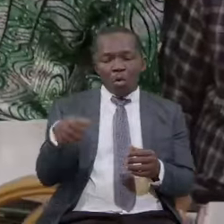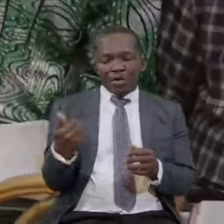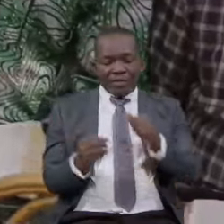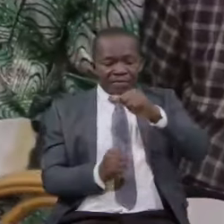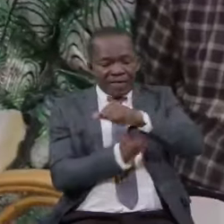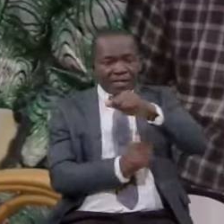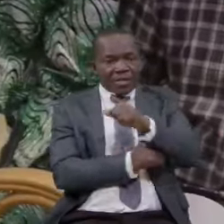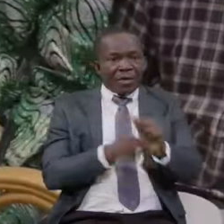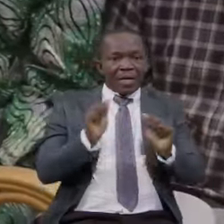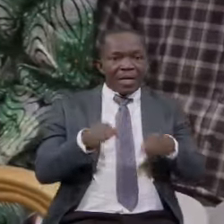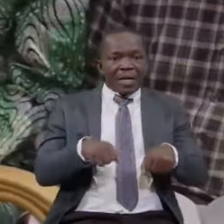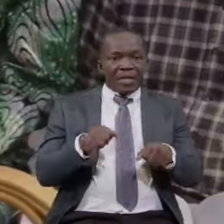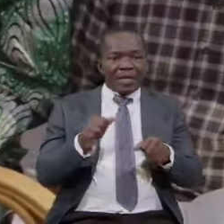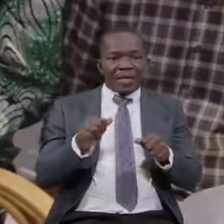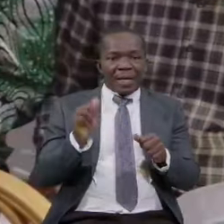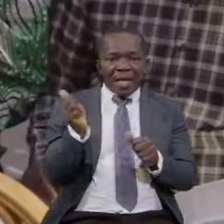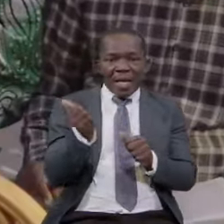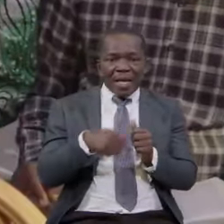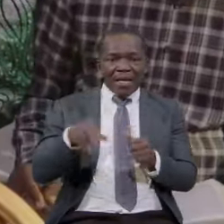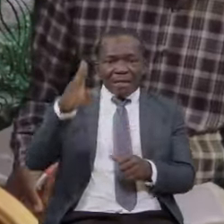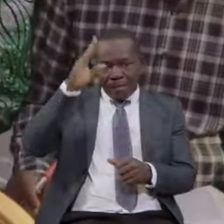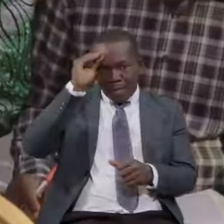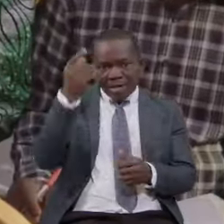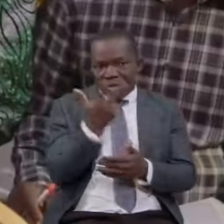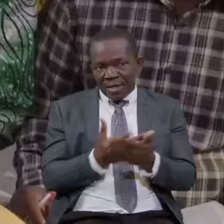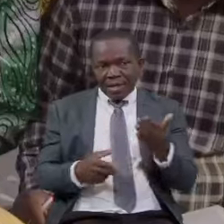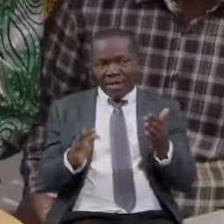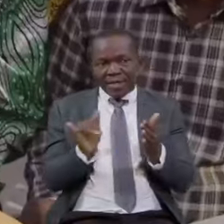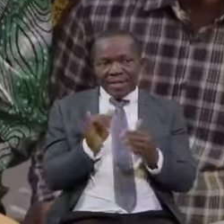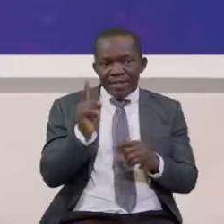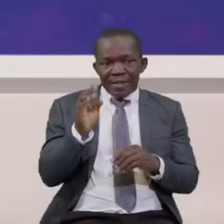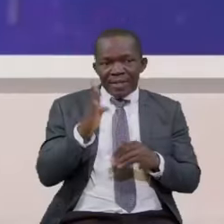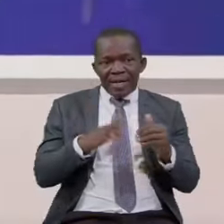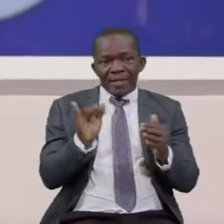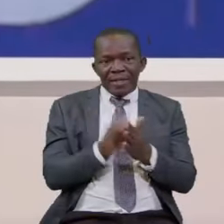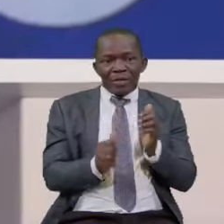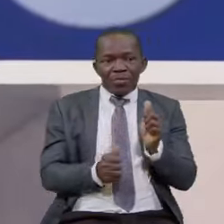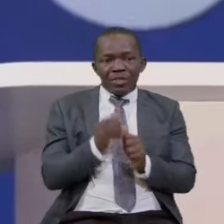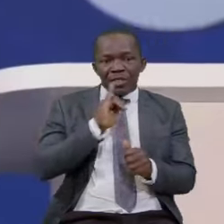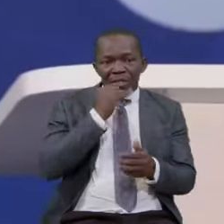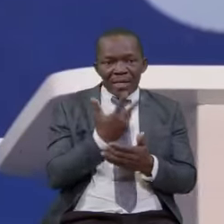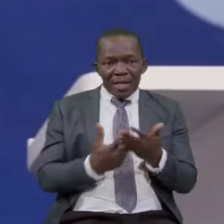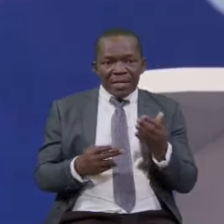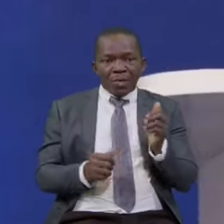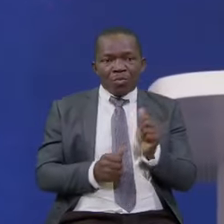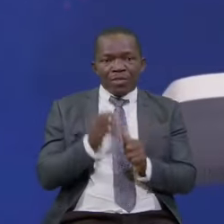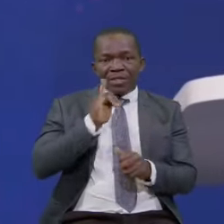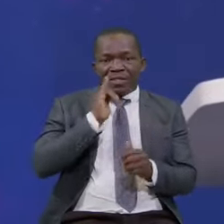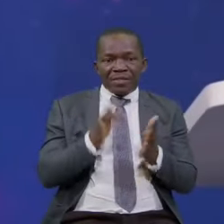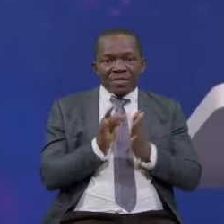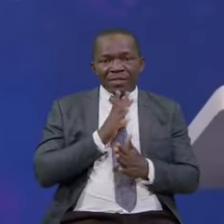savoir jésus-chist quand vous bâtissez la fondation et Jésus-Christ et